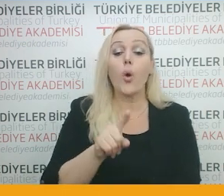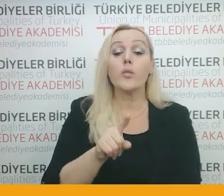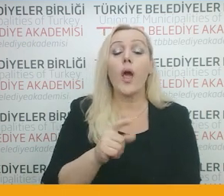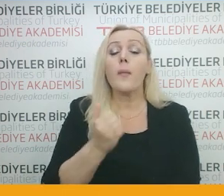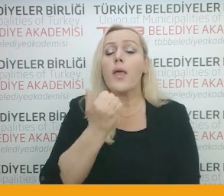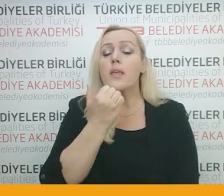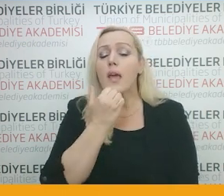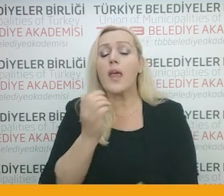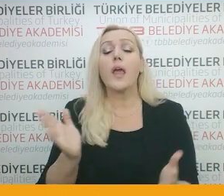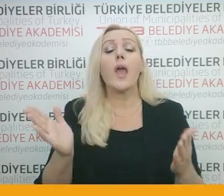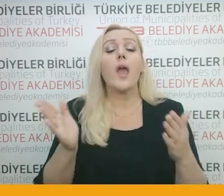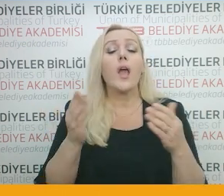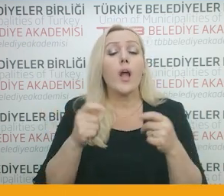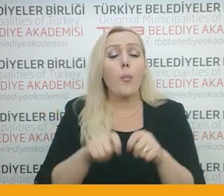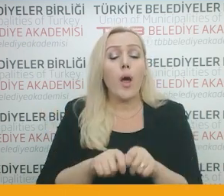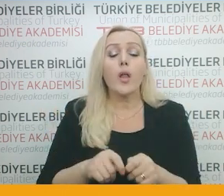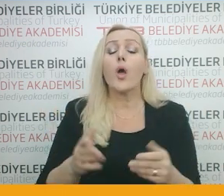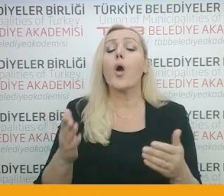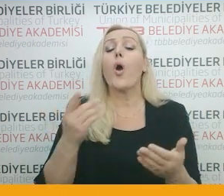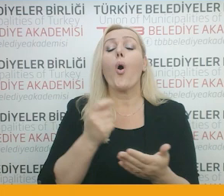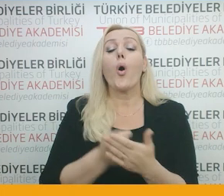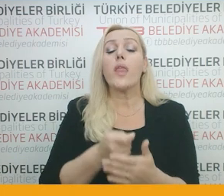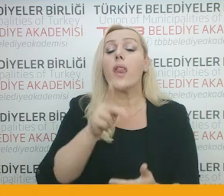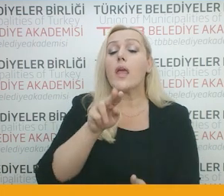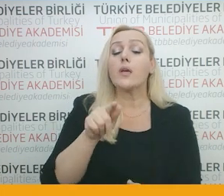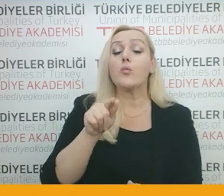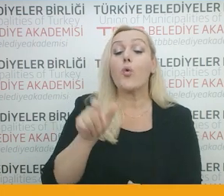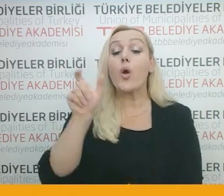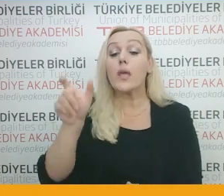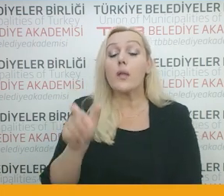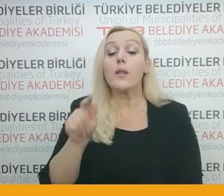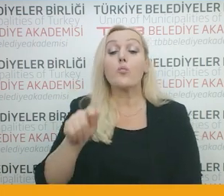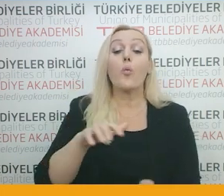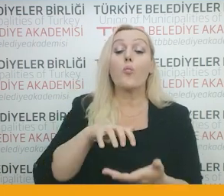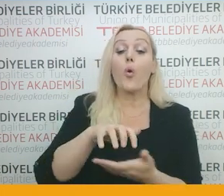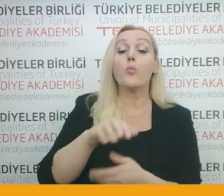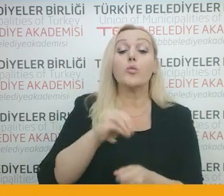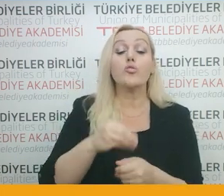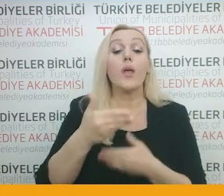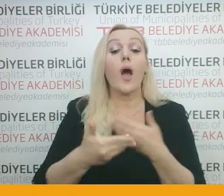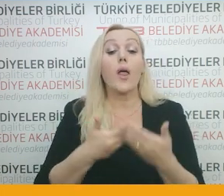yedek ödenek, örtülü ödenek bu kavramları da bu bölümde işliyor.